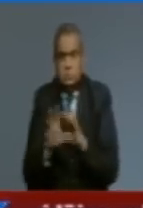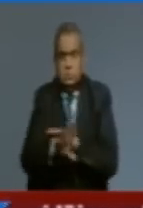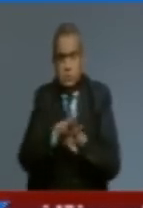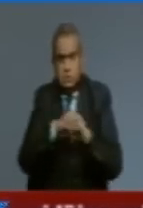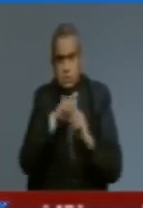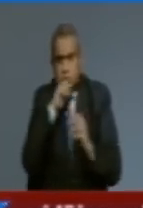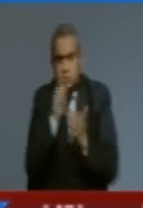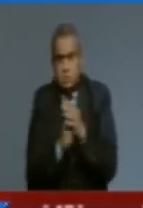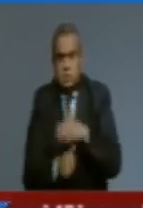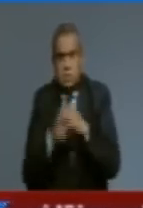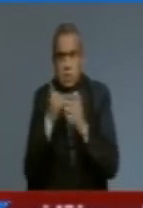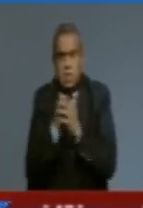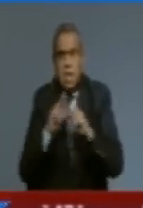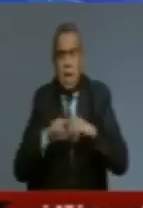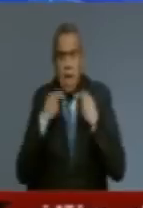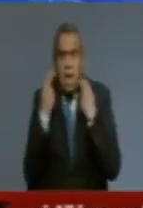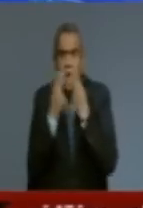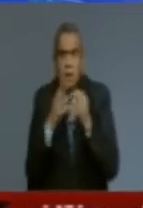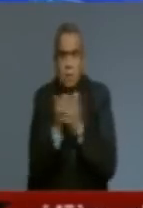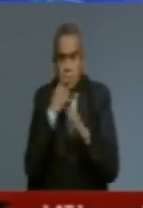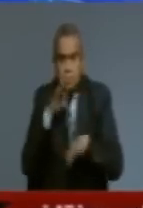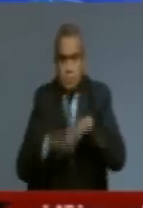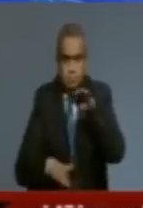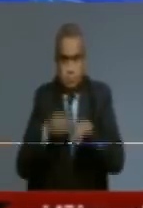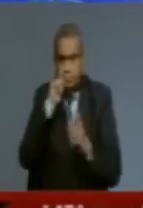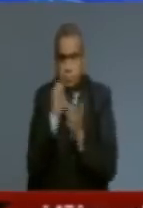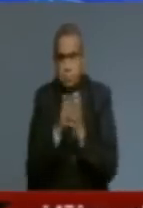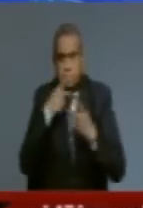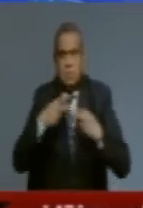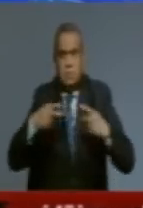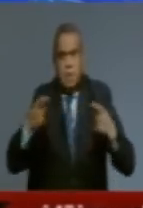المنظومة العالمية العادلة متعددة الأقطاب.